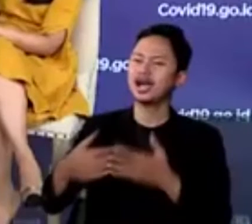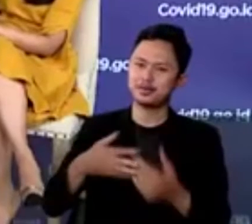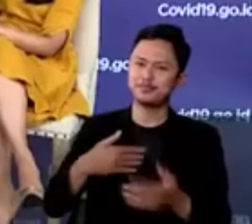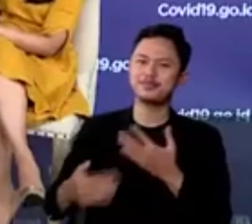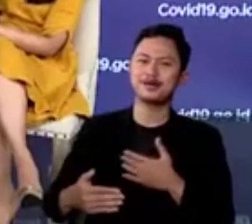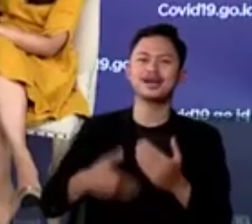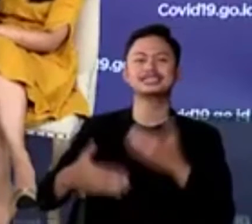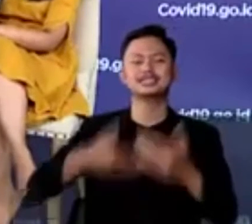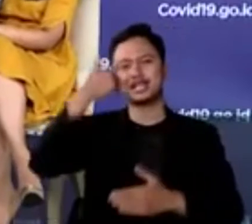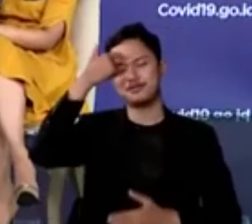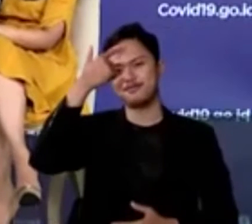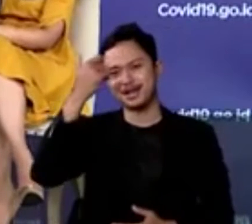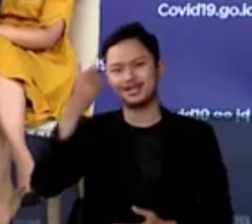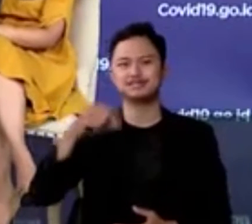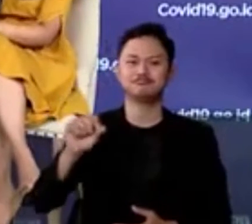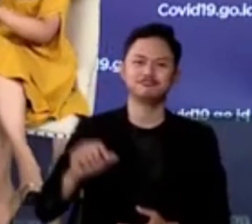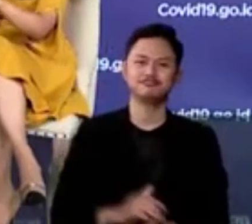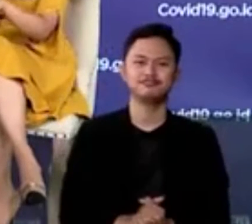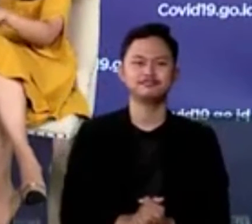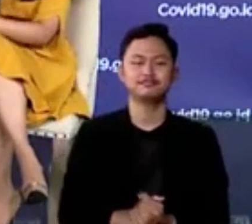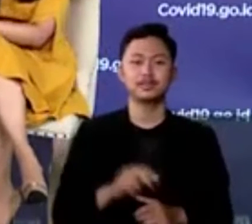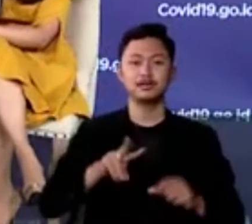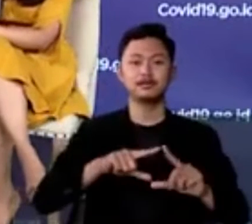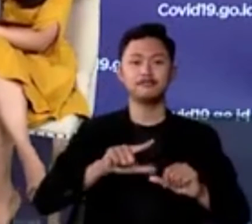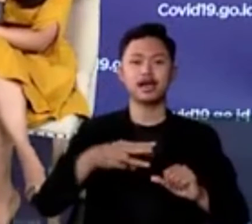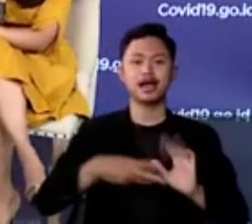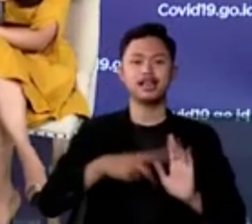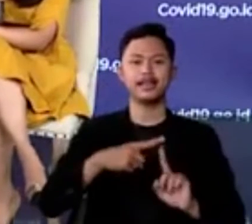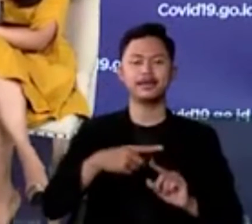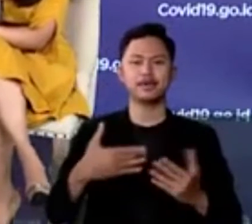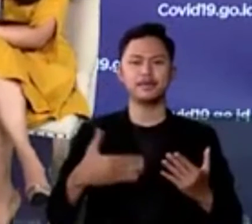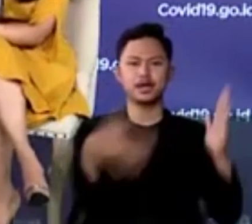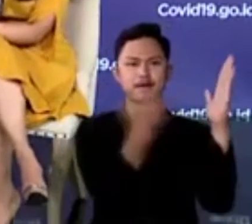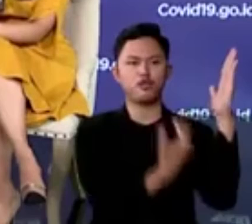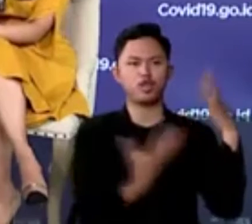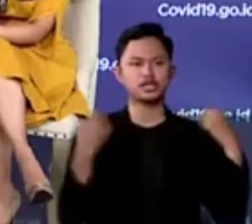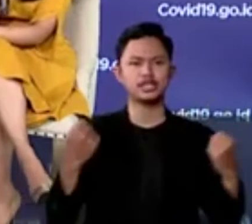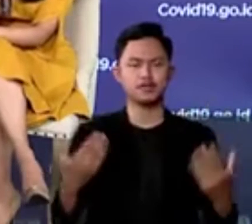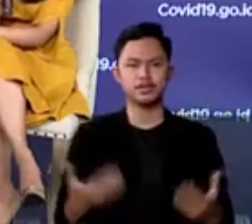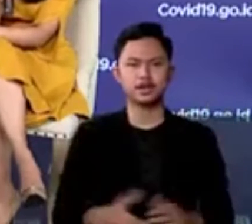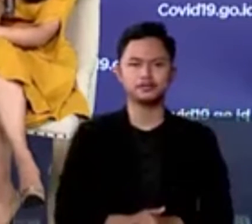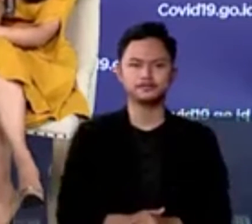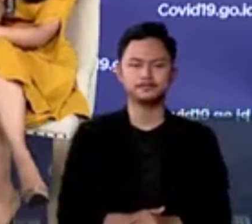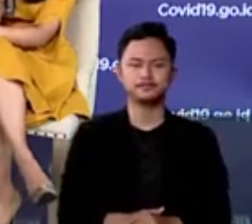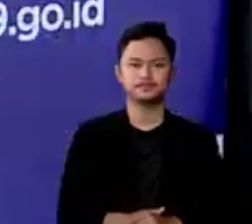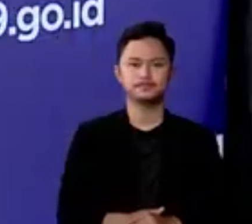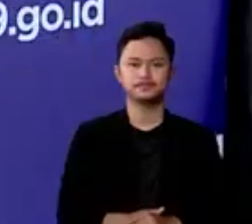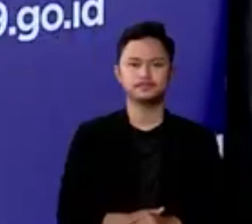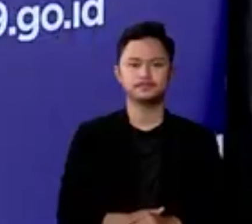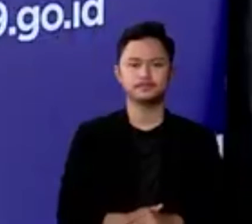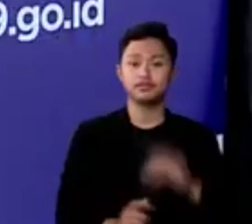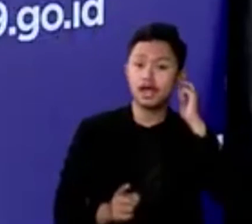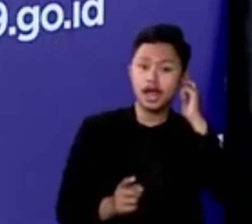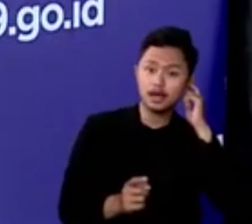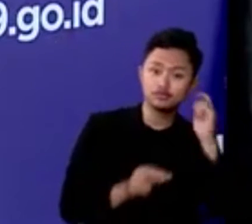Hah ajarkan ya betul nggak kalau masalah gimana protokol kesehatan yang diterapkan di bidang usahanya Amin